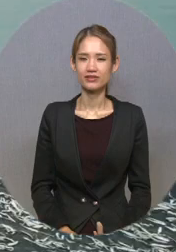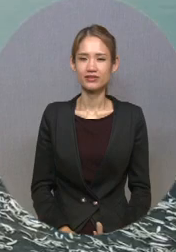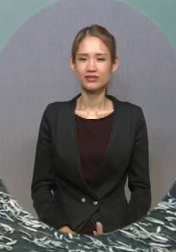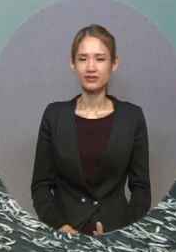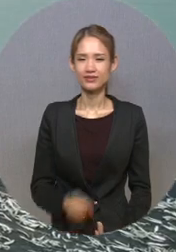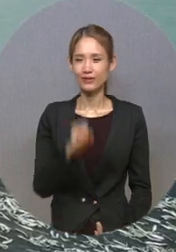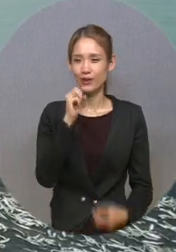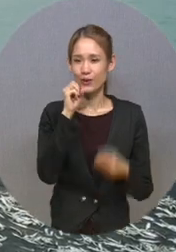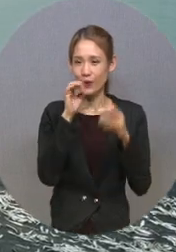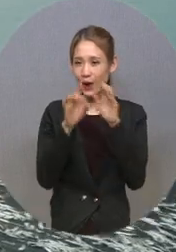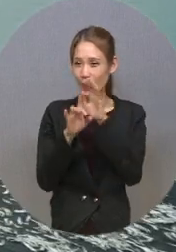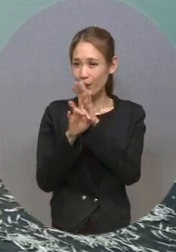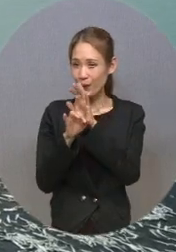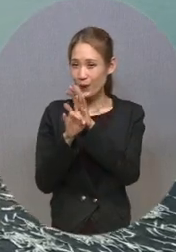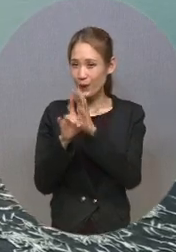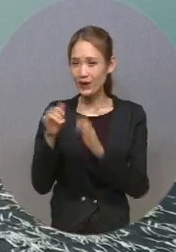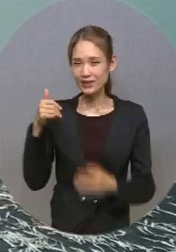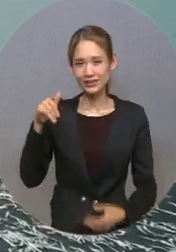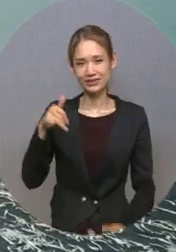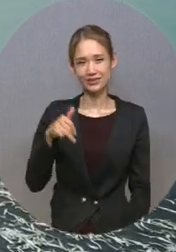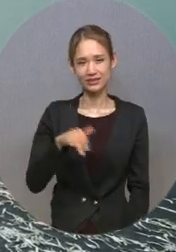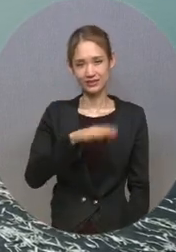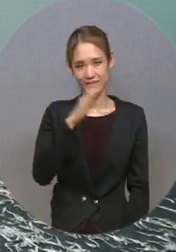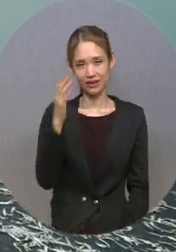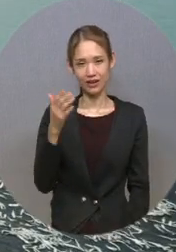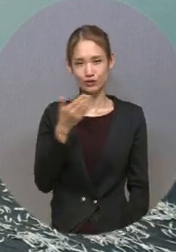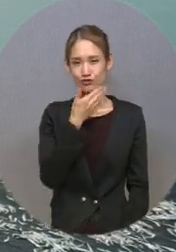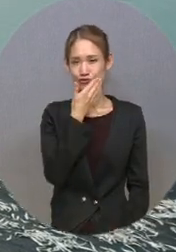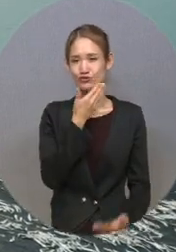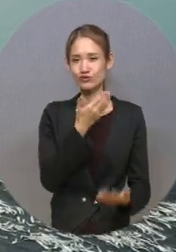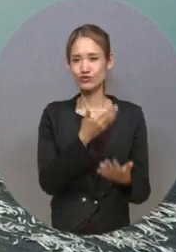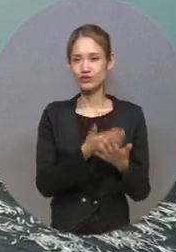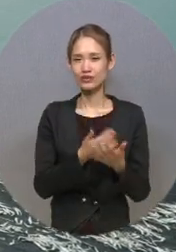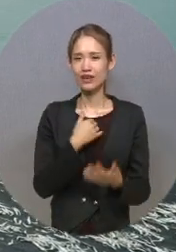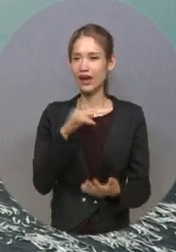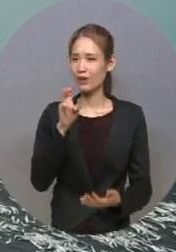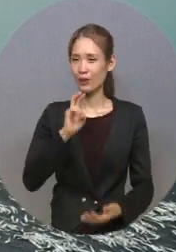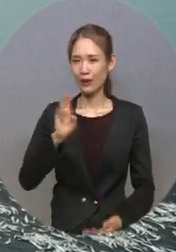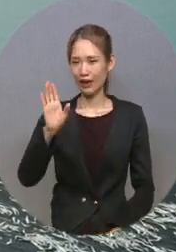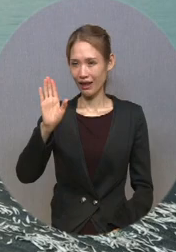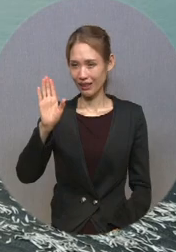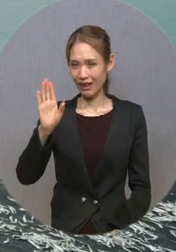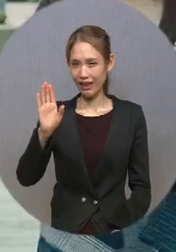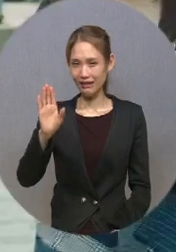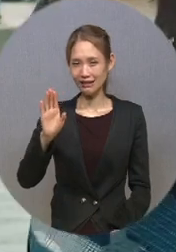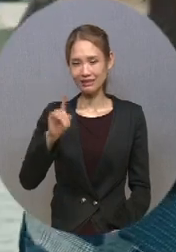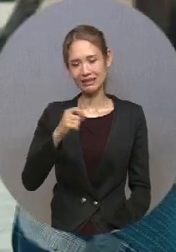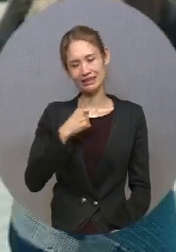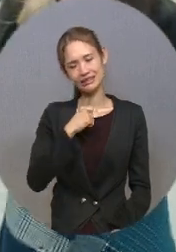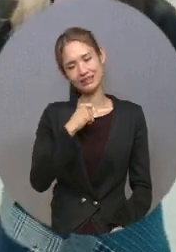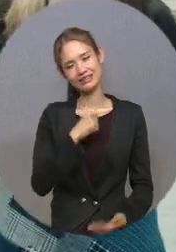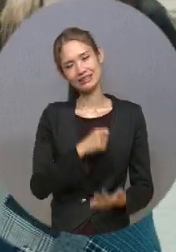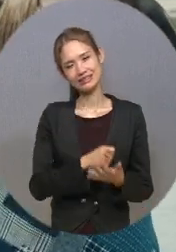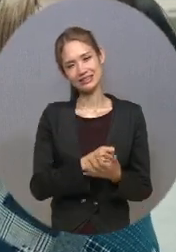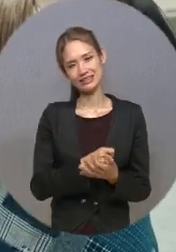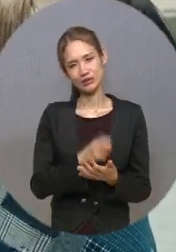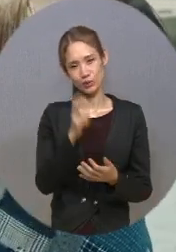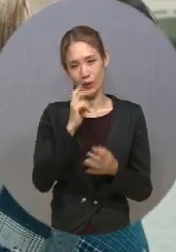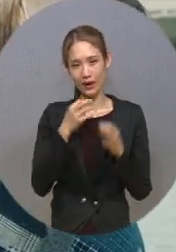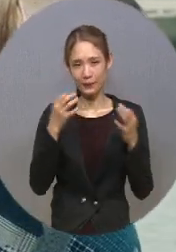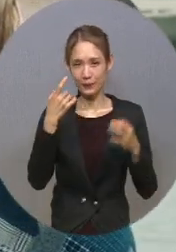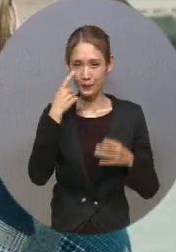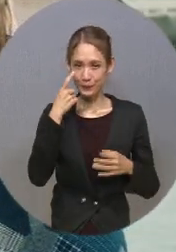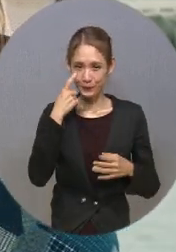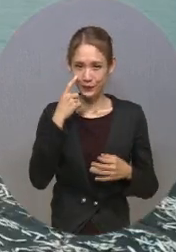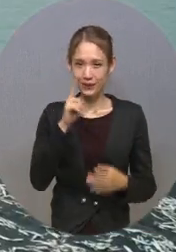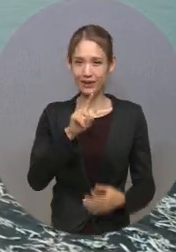전화인가 보다. 그 일단 중요한 건 컬러리 이거 제 노래가 아니네요. 아이고. 아이고. 노래 한번 불러 주십시다.